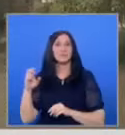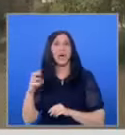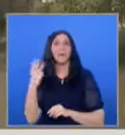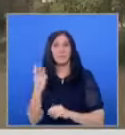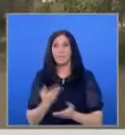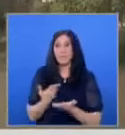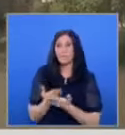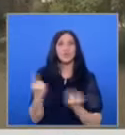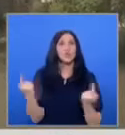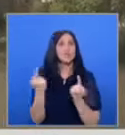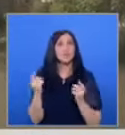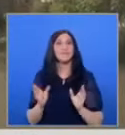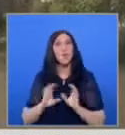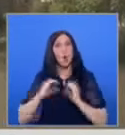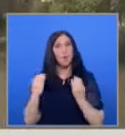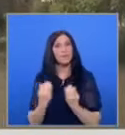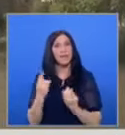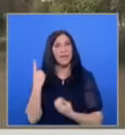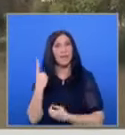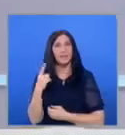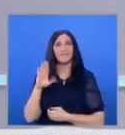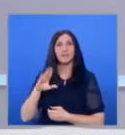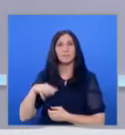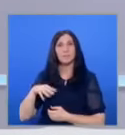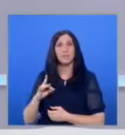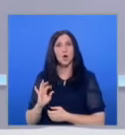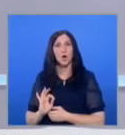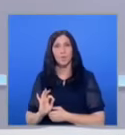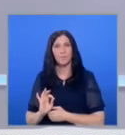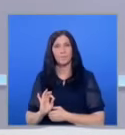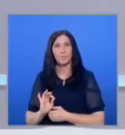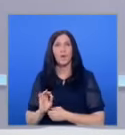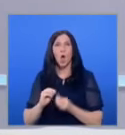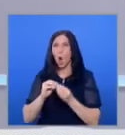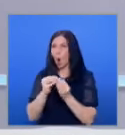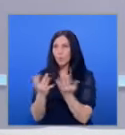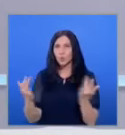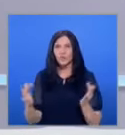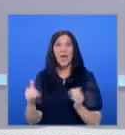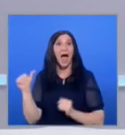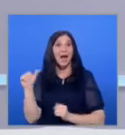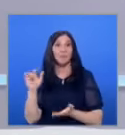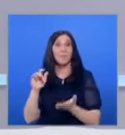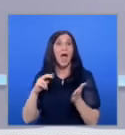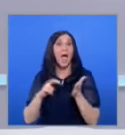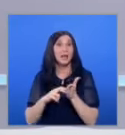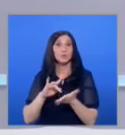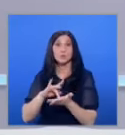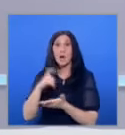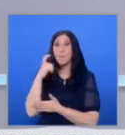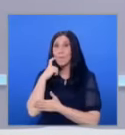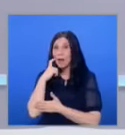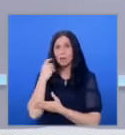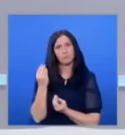издигнати от инициативни комитети и 1 от ВМРО. Оборудването в атомната електроцентрала в Белене